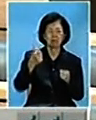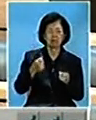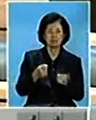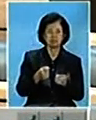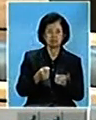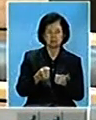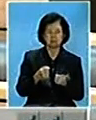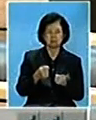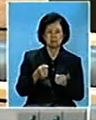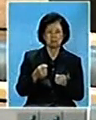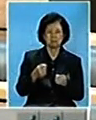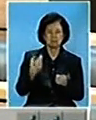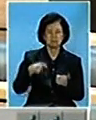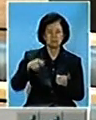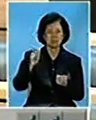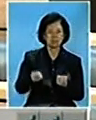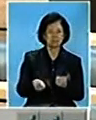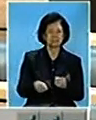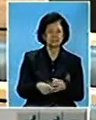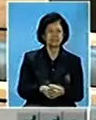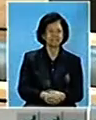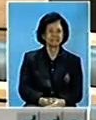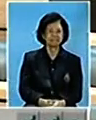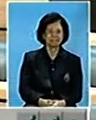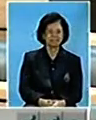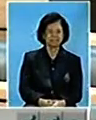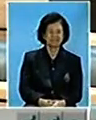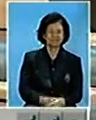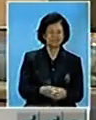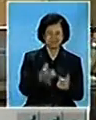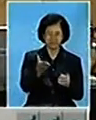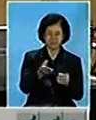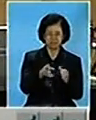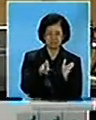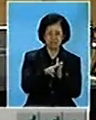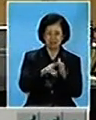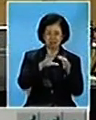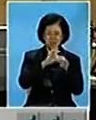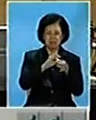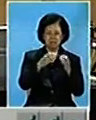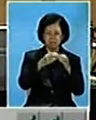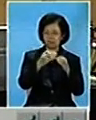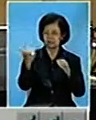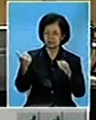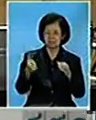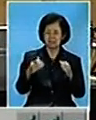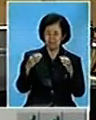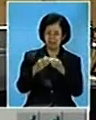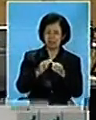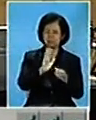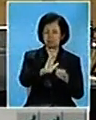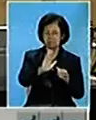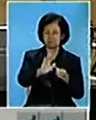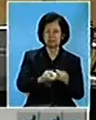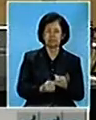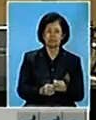าสาระของ ผมว่าอย่าไปถึงพรรคอื่นเลยเอาพรรค ที่เราสังกัดนี่นะครับกับเนื้อหาใน